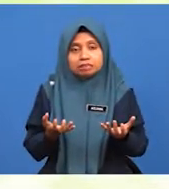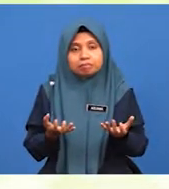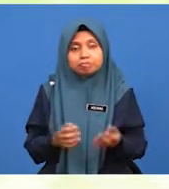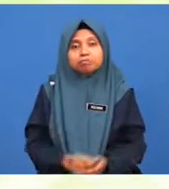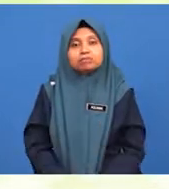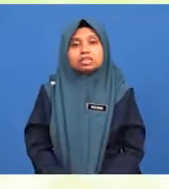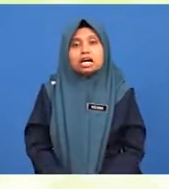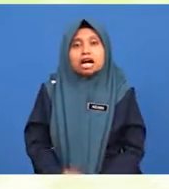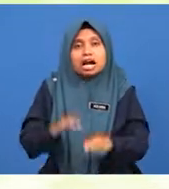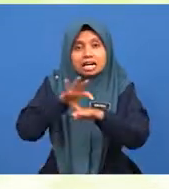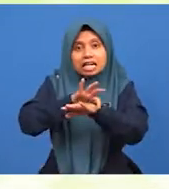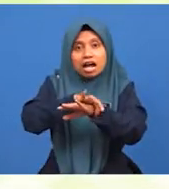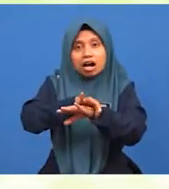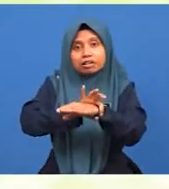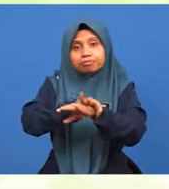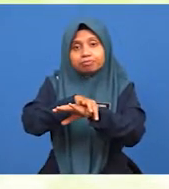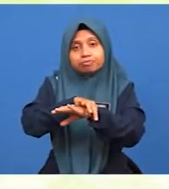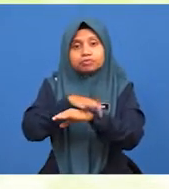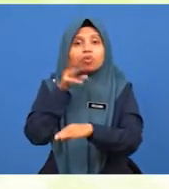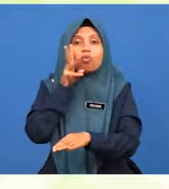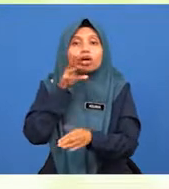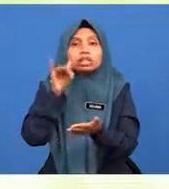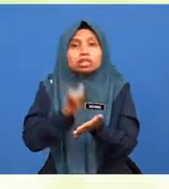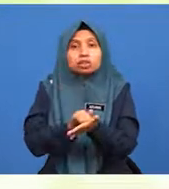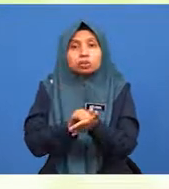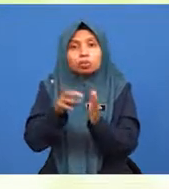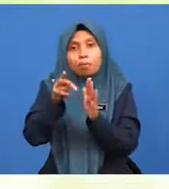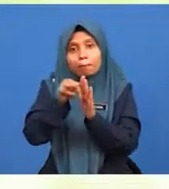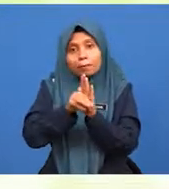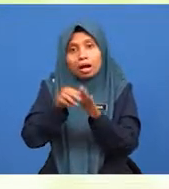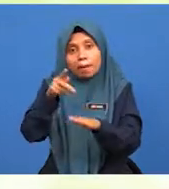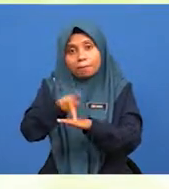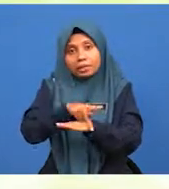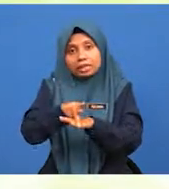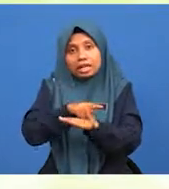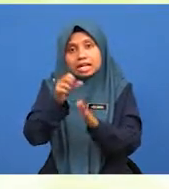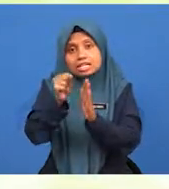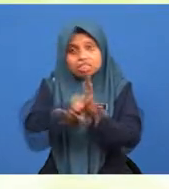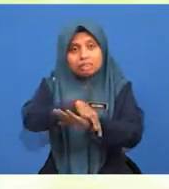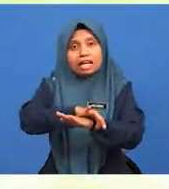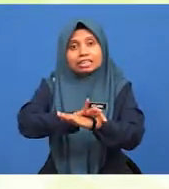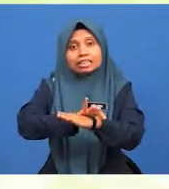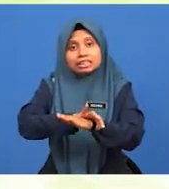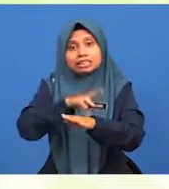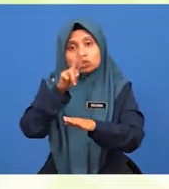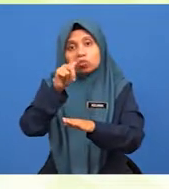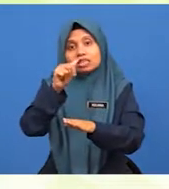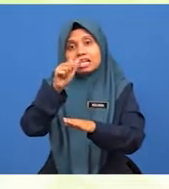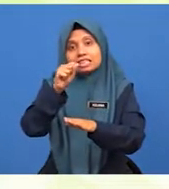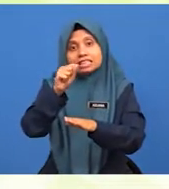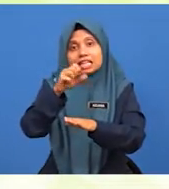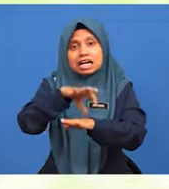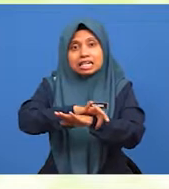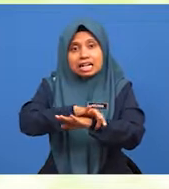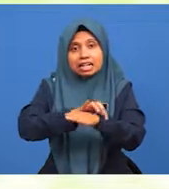Seutas gelang. Wanita itu memakai seutas gelang di tangan kiri.